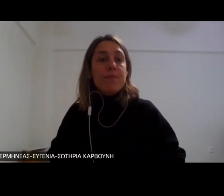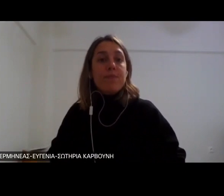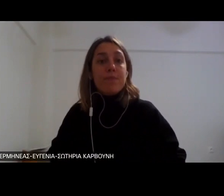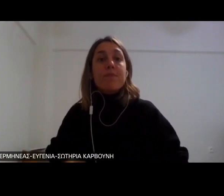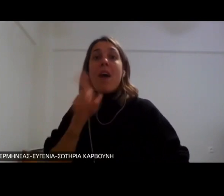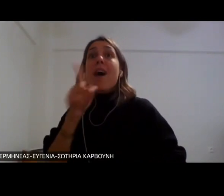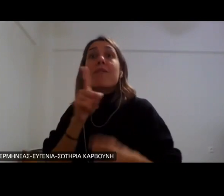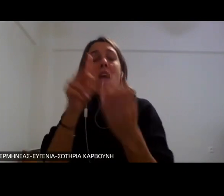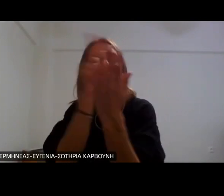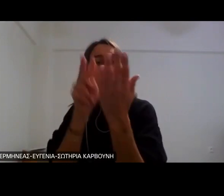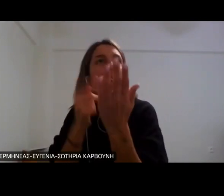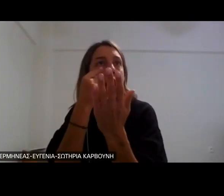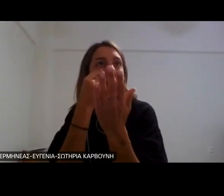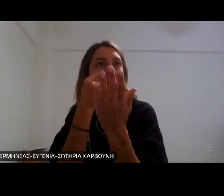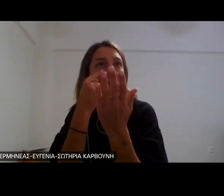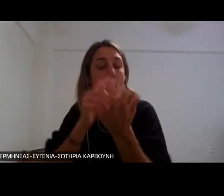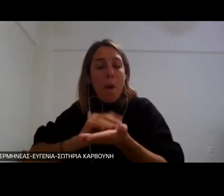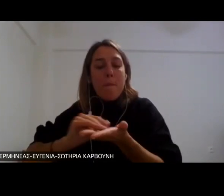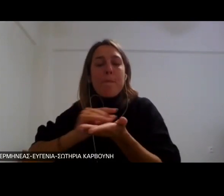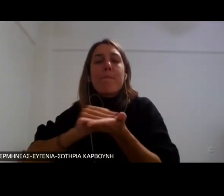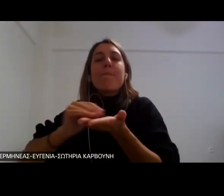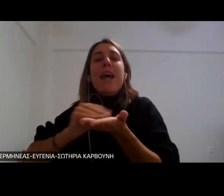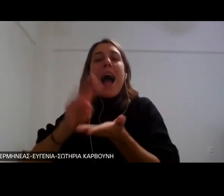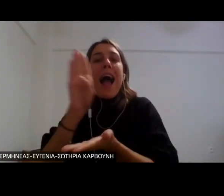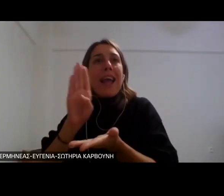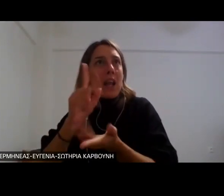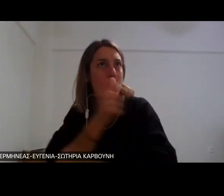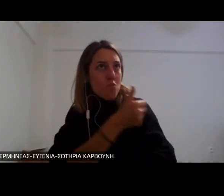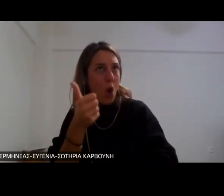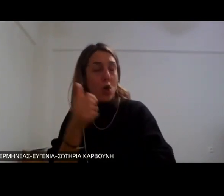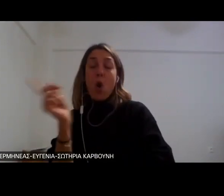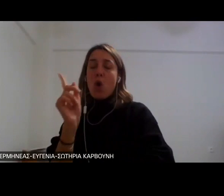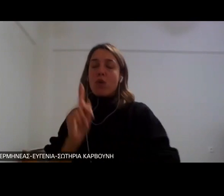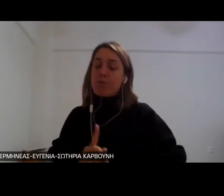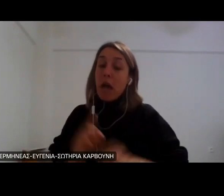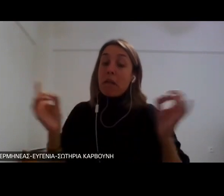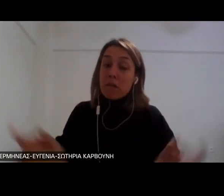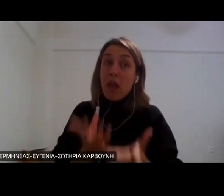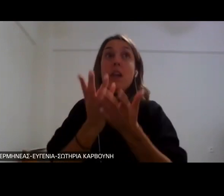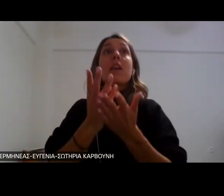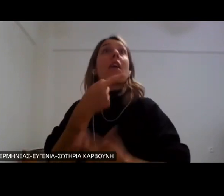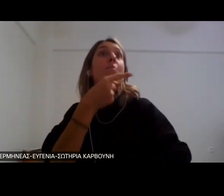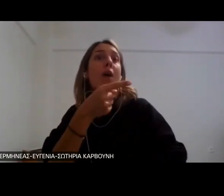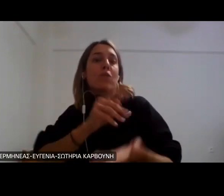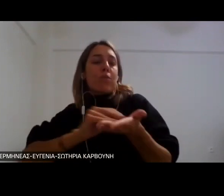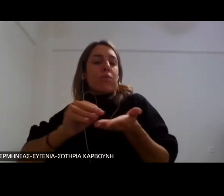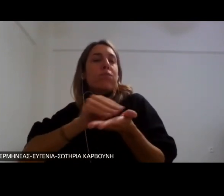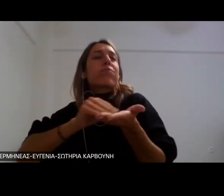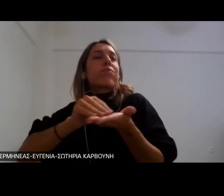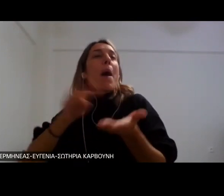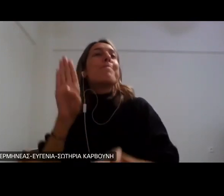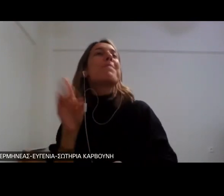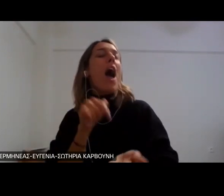πράξη ανάγνωσης μόνο μέσω Braille. Αν πάμε να αναφερθούμε στο Braille, είναι η μόνη εύκολη